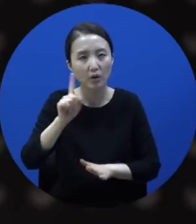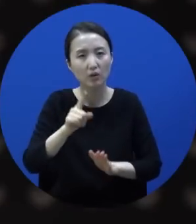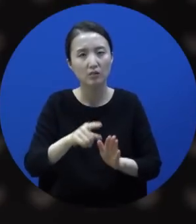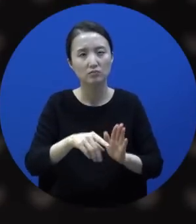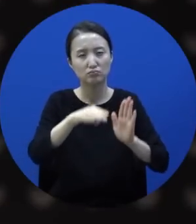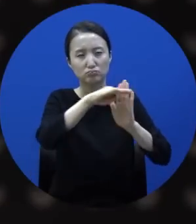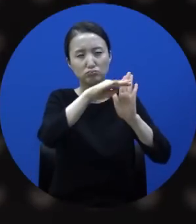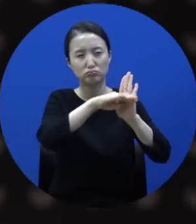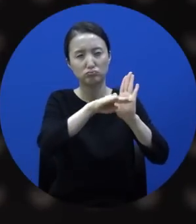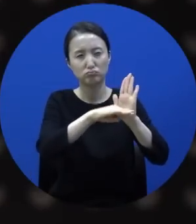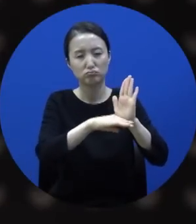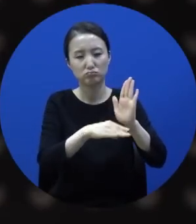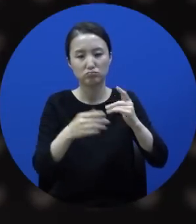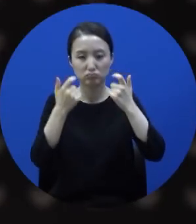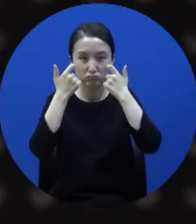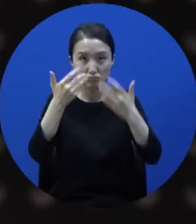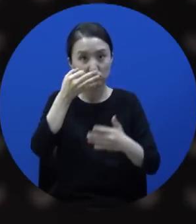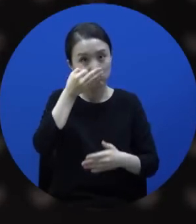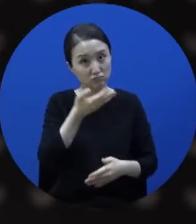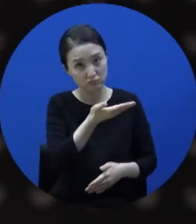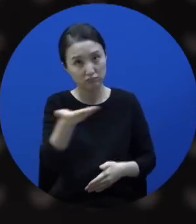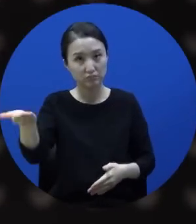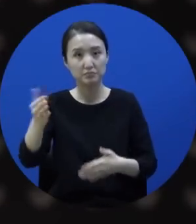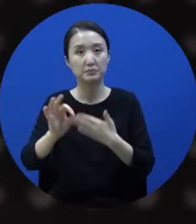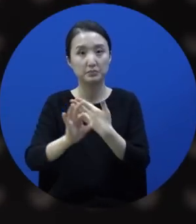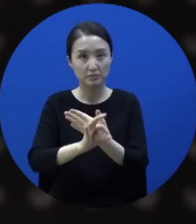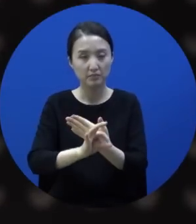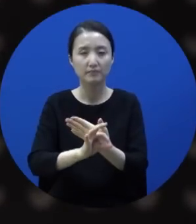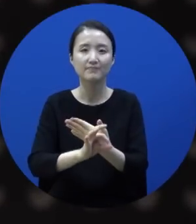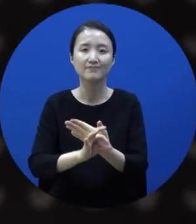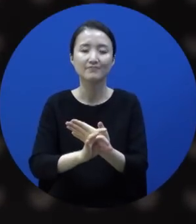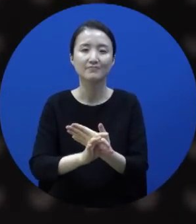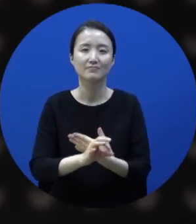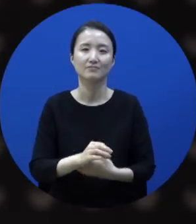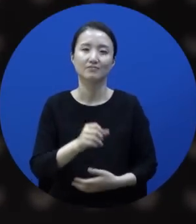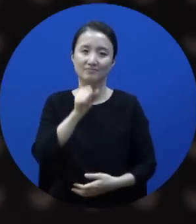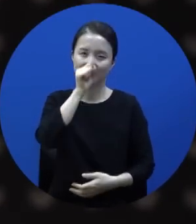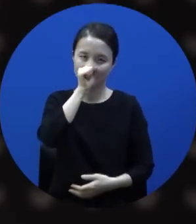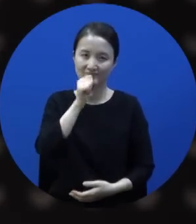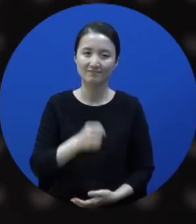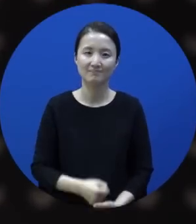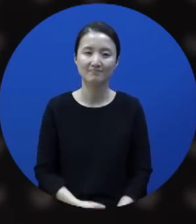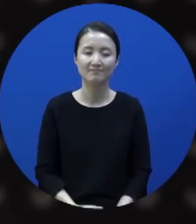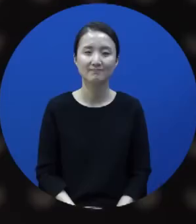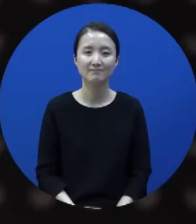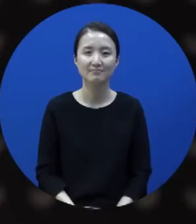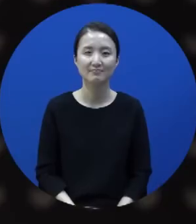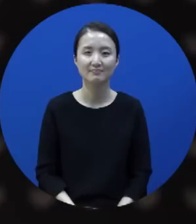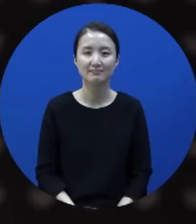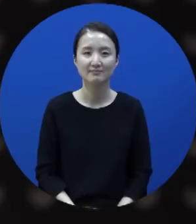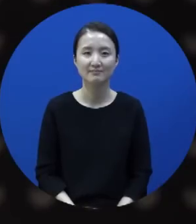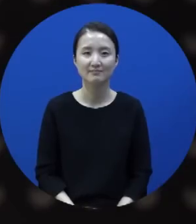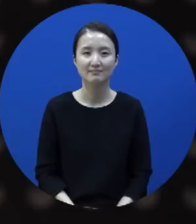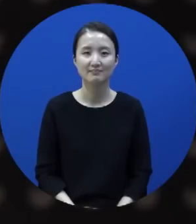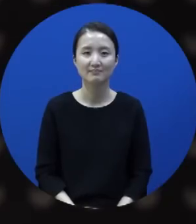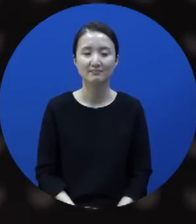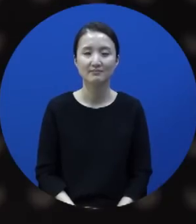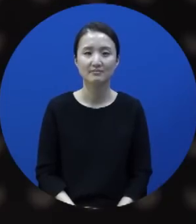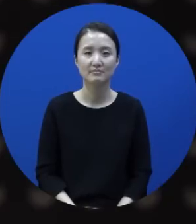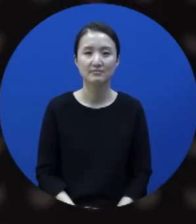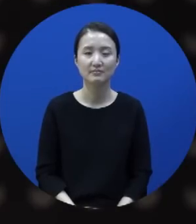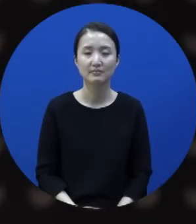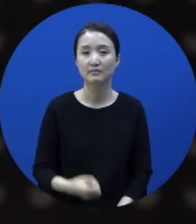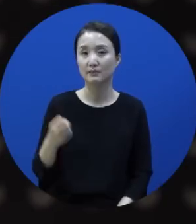여러분들이 컨텐츠의 걱정을 좀 덜어주실 수 있을 것 같아요. 아, 그리고 나머지는 또 뭐가